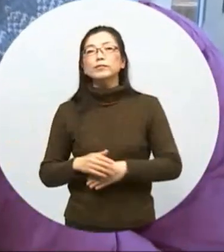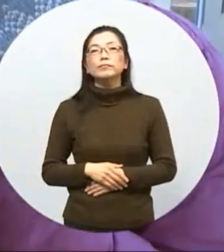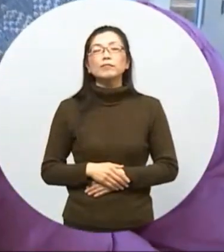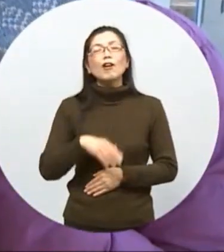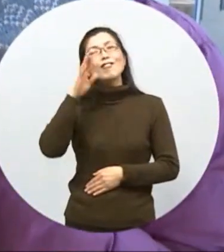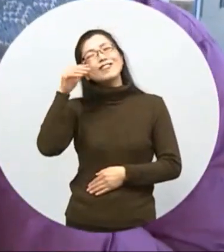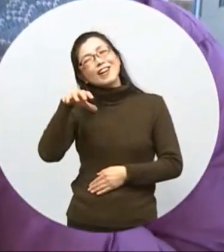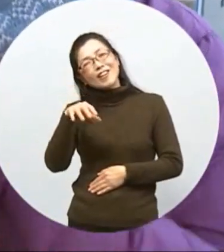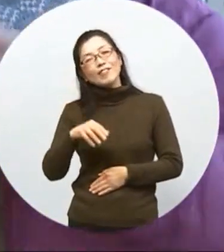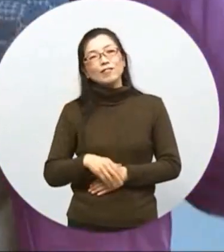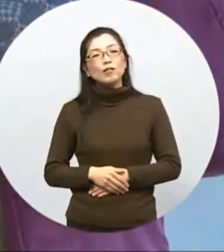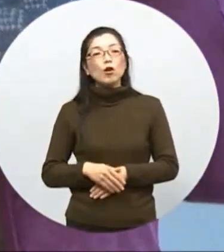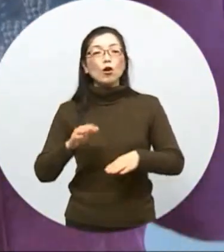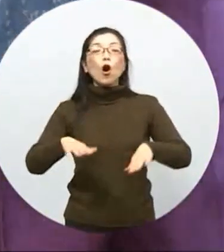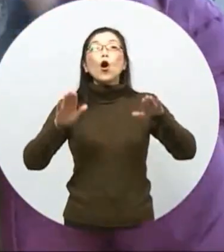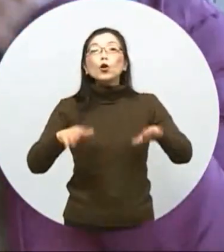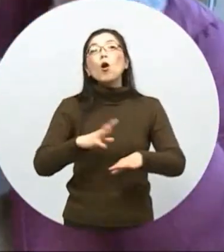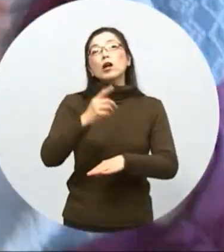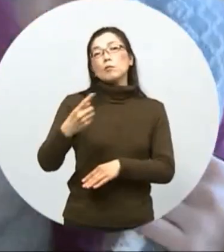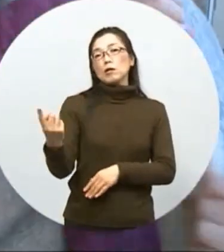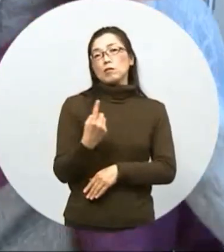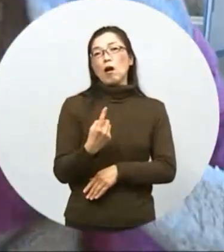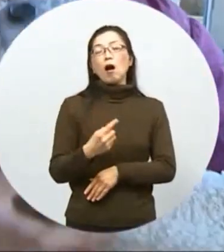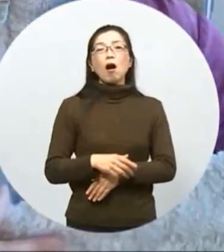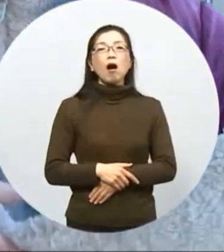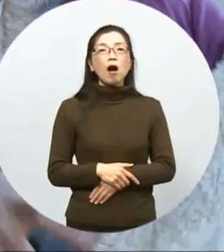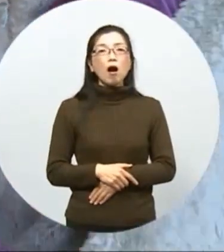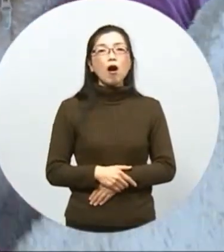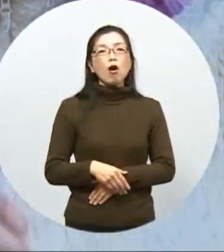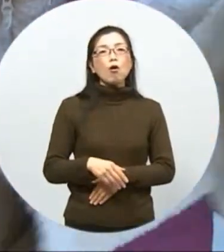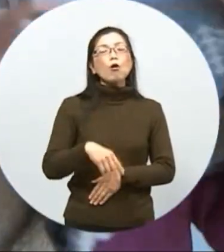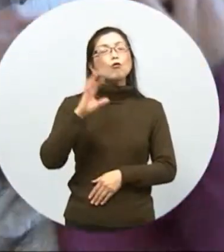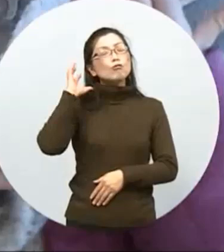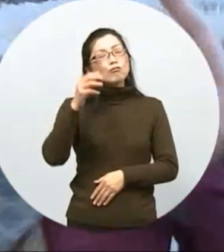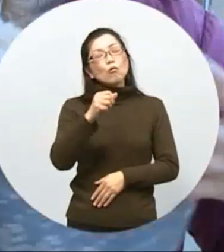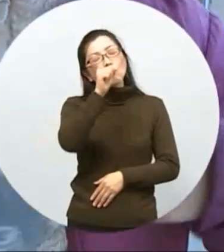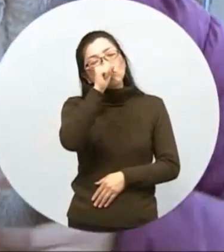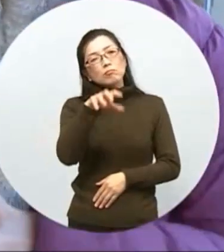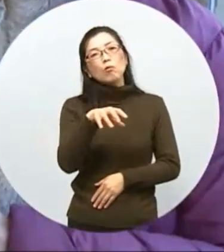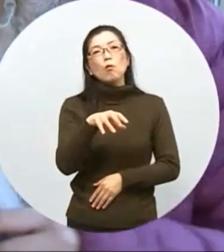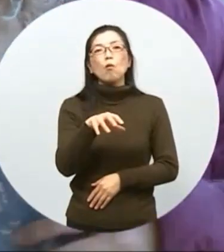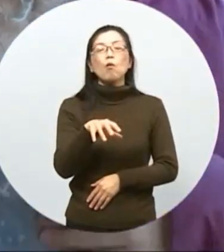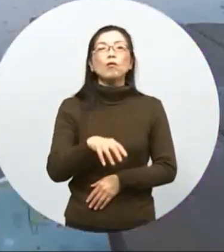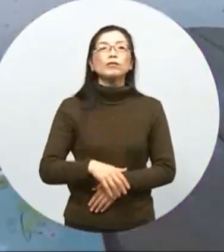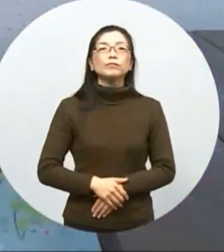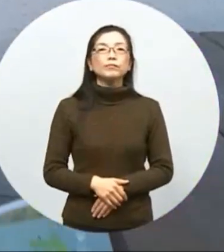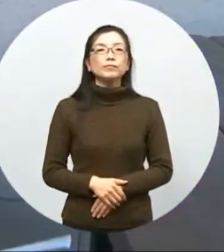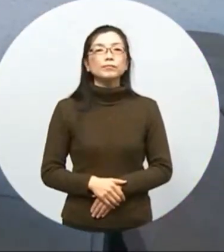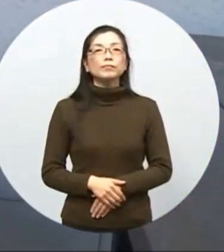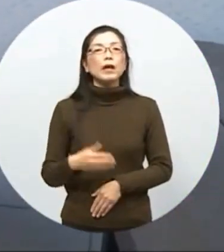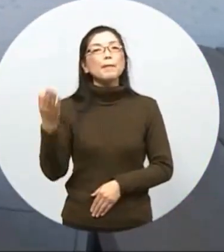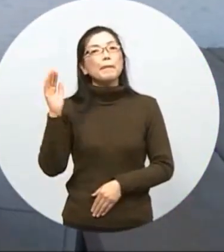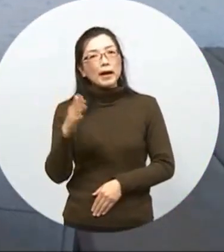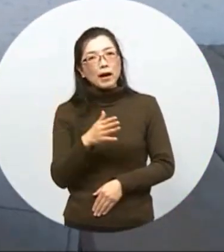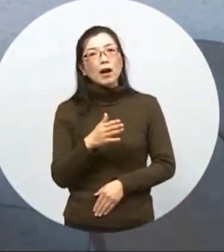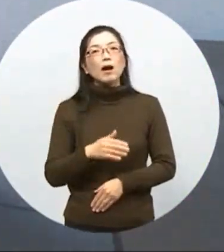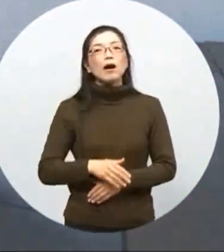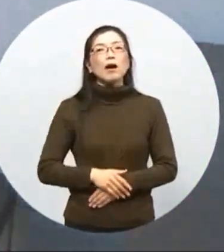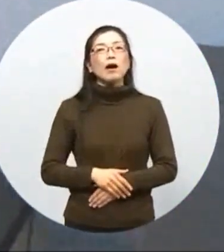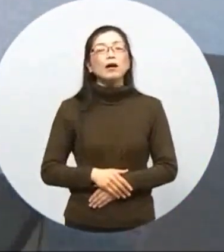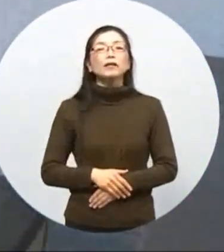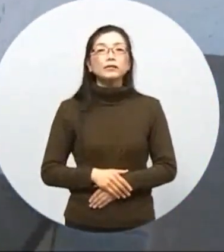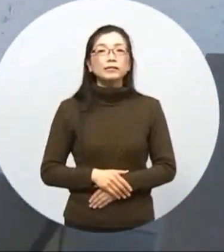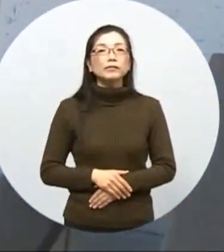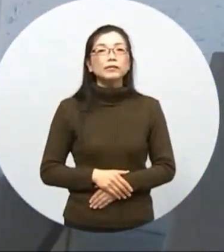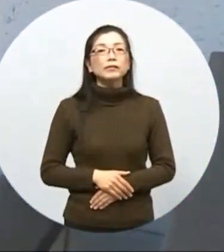素敵なところだと。 今日初めて来たんだけど、すごいいいとこ。 本当、前から